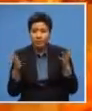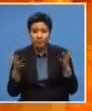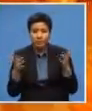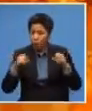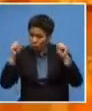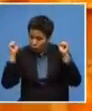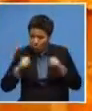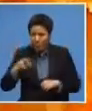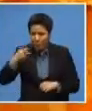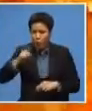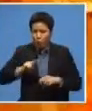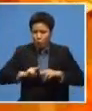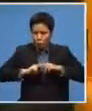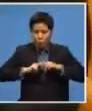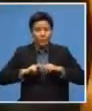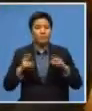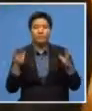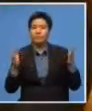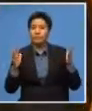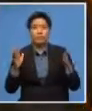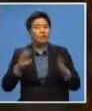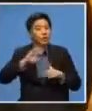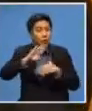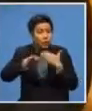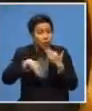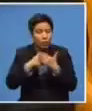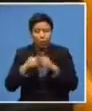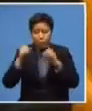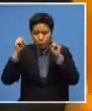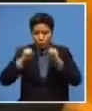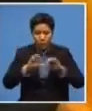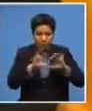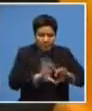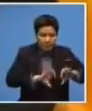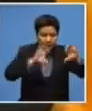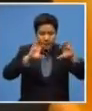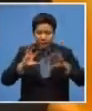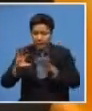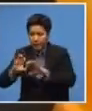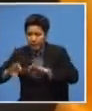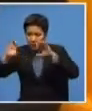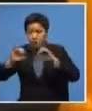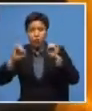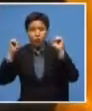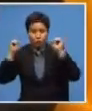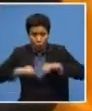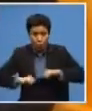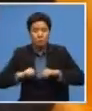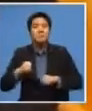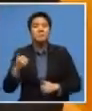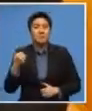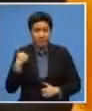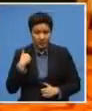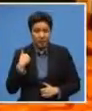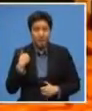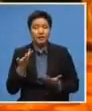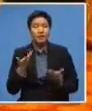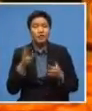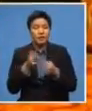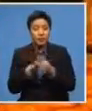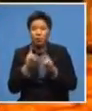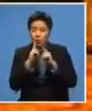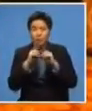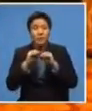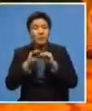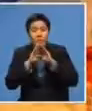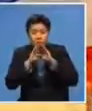ไม่มีเพื่อผลประโยชน์ส่วนตัวไม่มีทุกเรื่องจะต้องเป็นการตกลงระหว่างรัฐบาลต่อรัฐบาลโดยอาจจะเป็นคณะพูดคุยที่เปิดเ